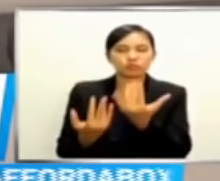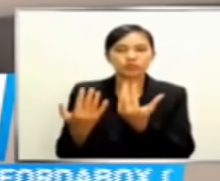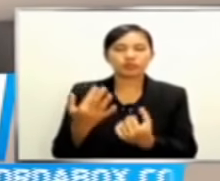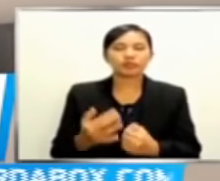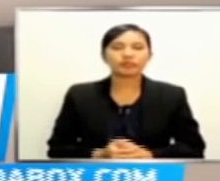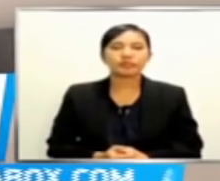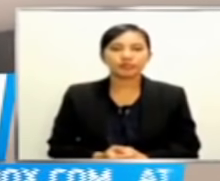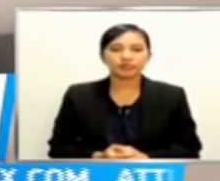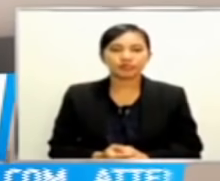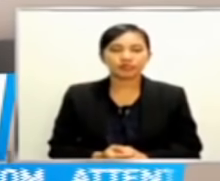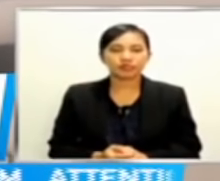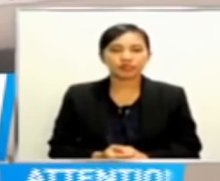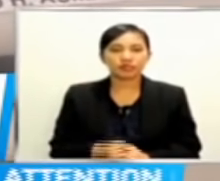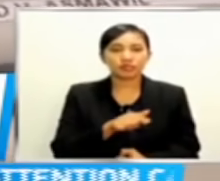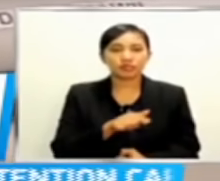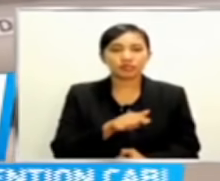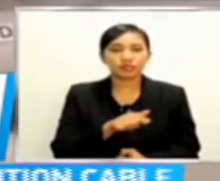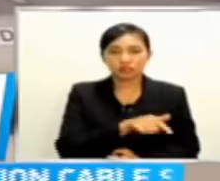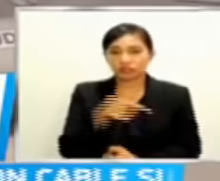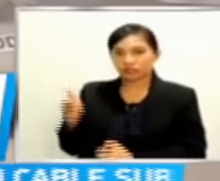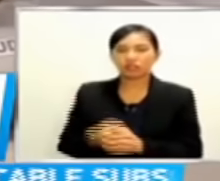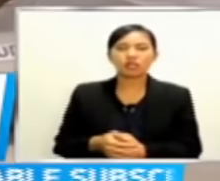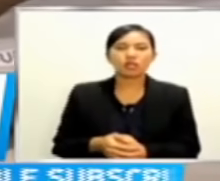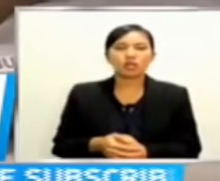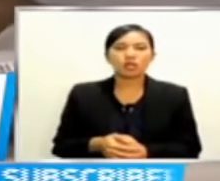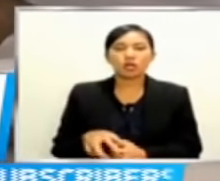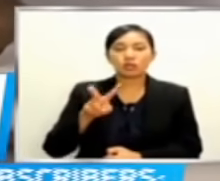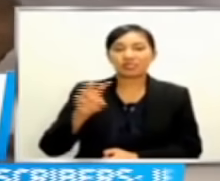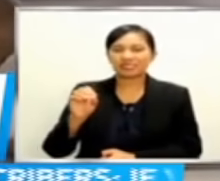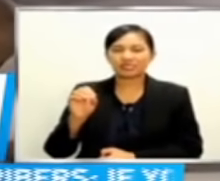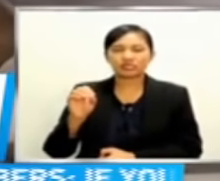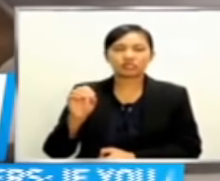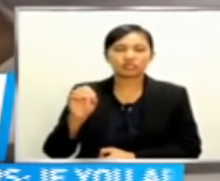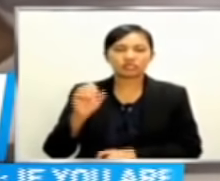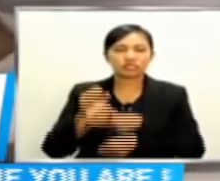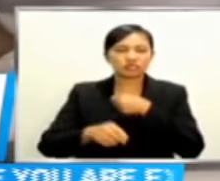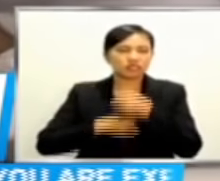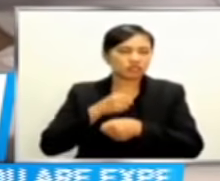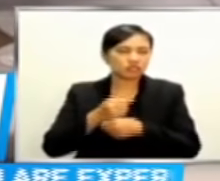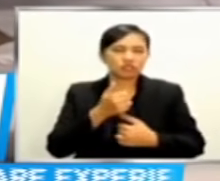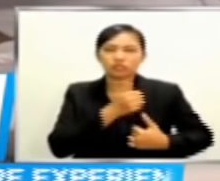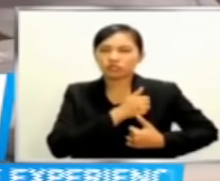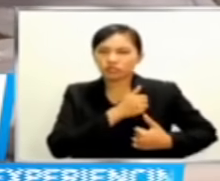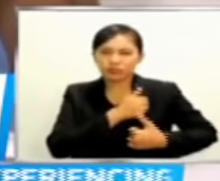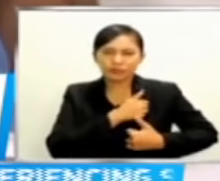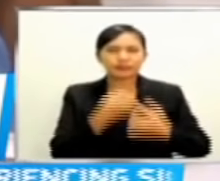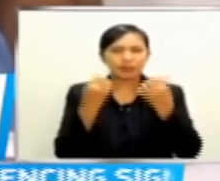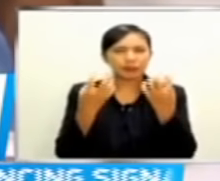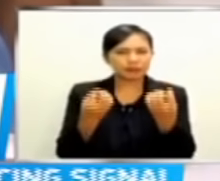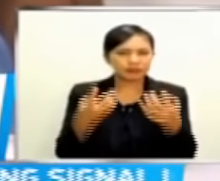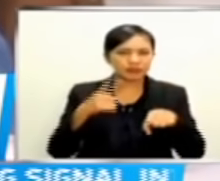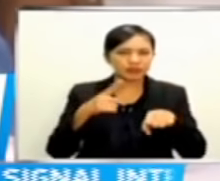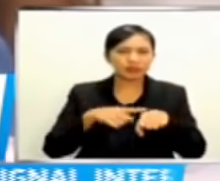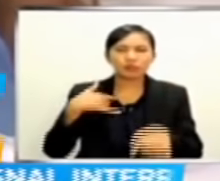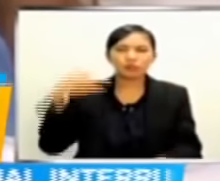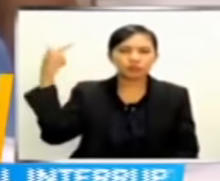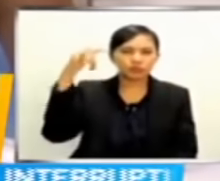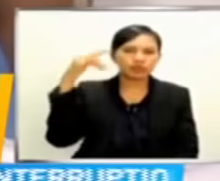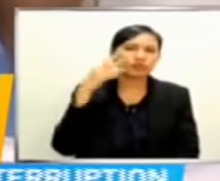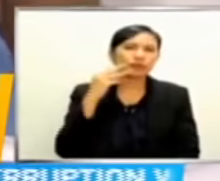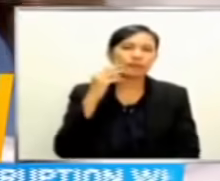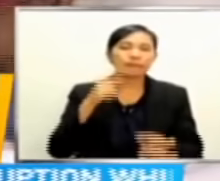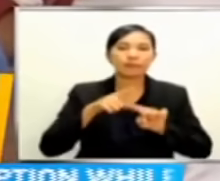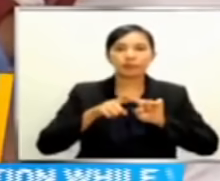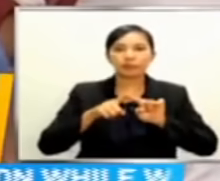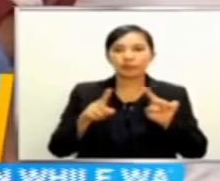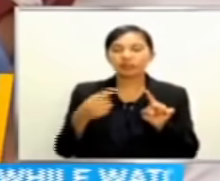2 dekada ng sundalo, kahit ilang beses nang nakasakay sa C-130, iba raw ang naramdaman sa flight noong linggo. Noong umulanding na,